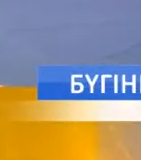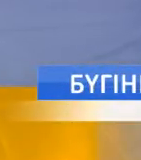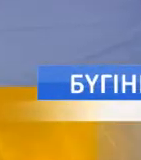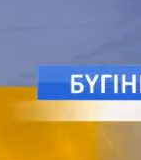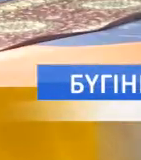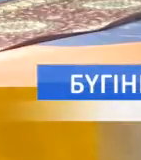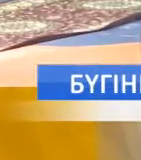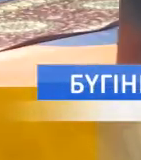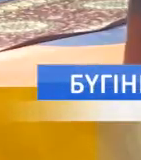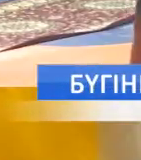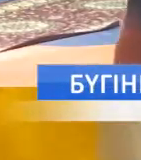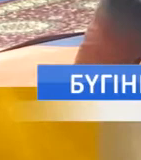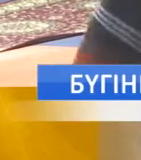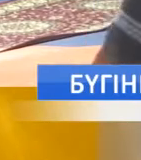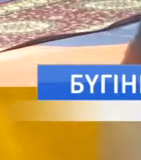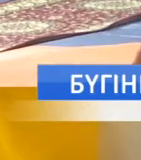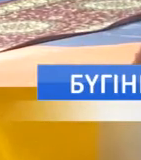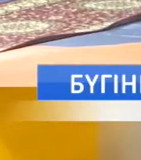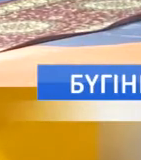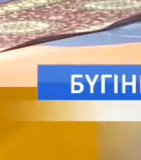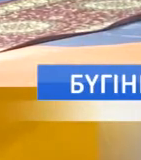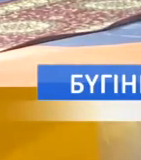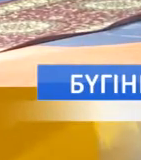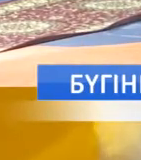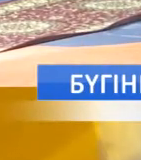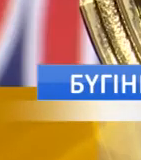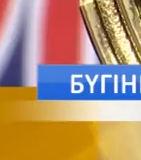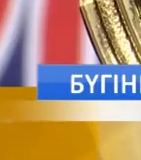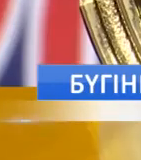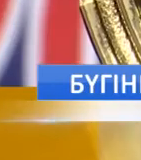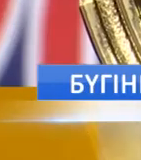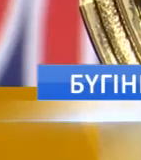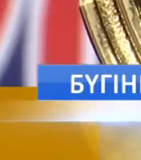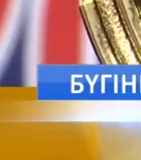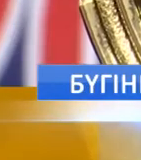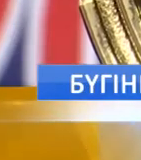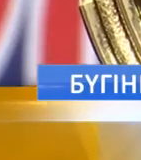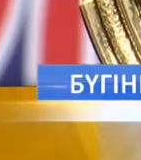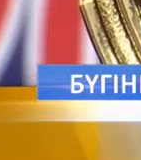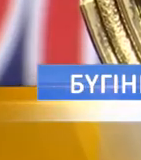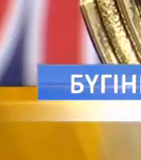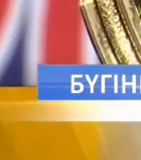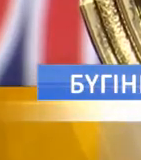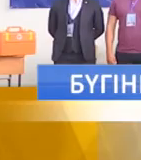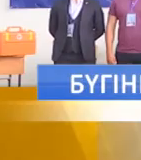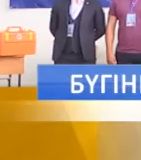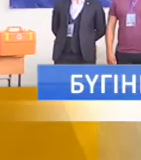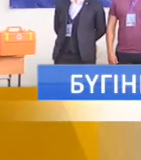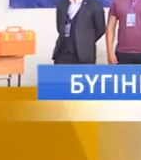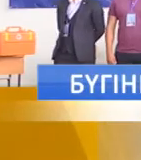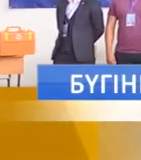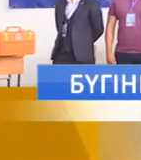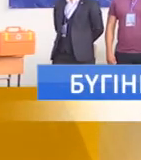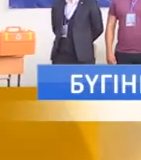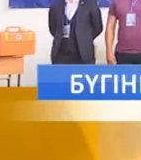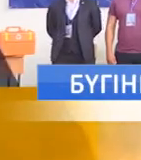батырлар турнирі аясында грек-рим күресінен республикалық жарыс өтті. Бұл жолғы бәсеке Бейжің олимпиадасының күміс жүлдегері Нұрбақыт Теңізбаевтың